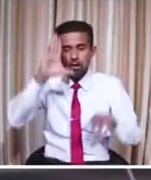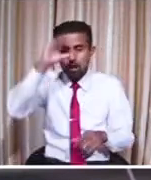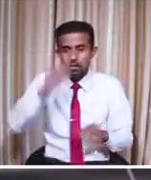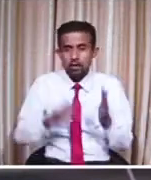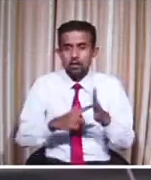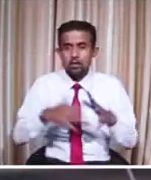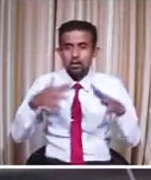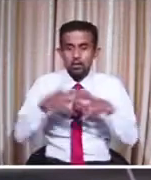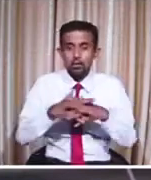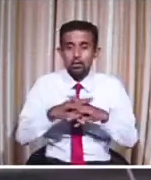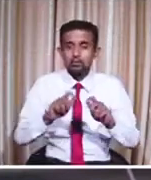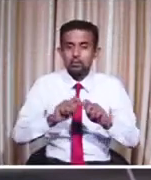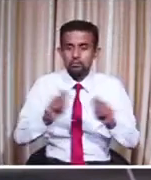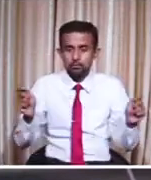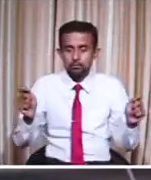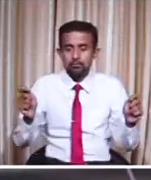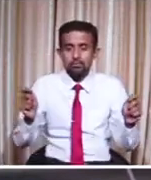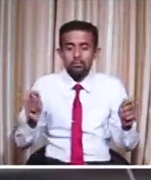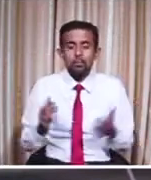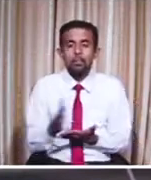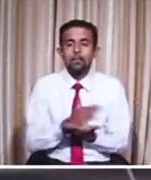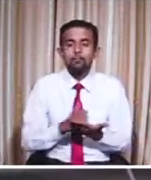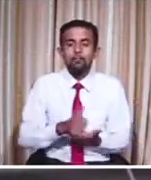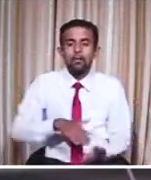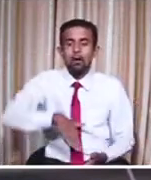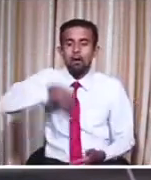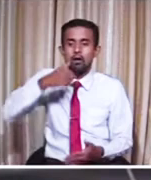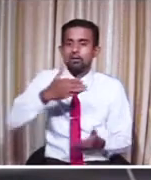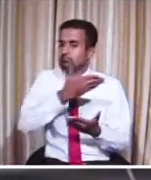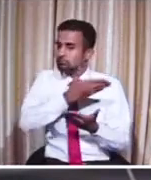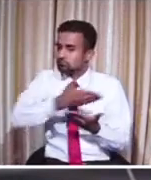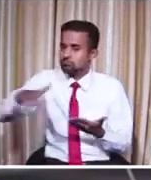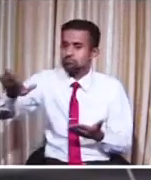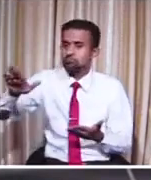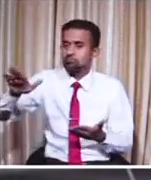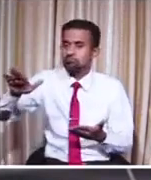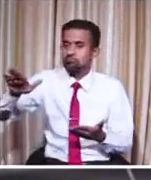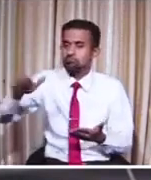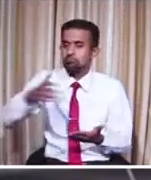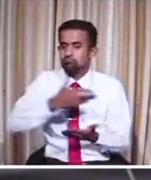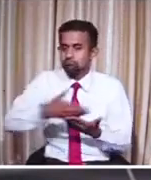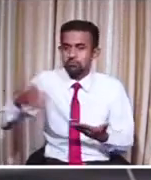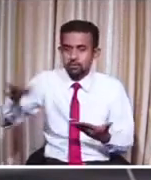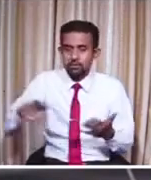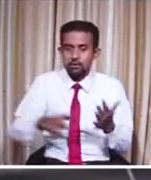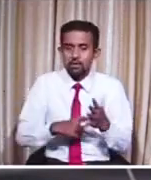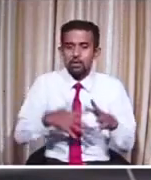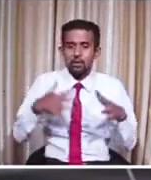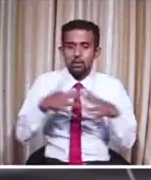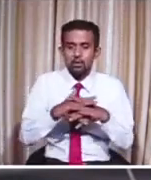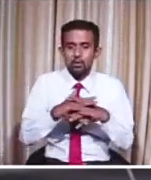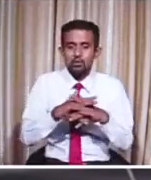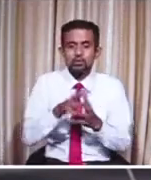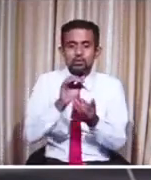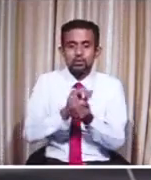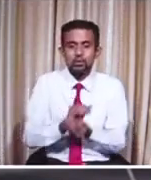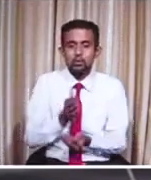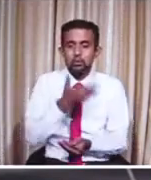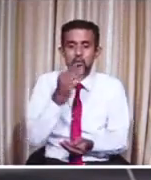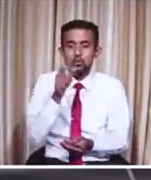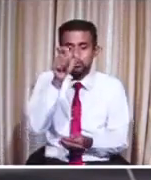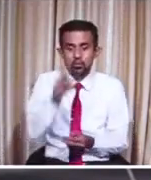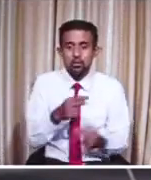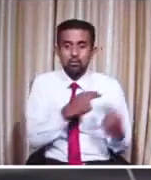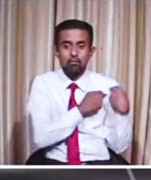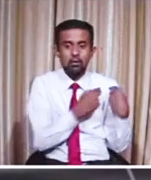niti aadhipathya bindawattabu siyalu pradhaneenwa iwat karanna iwat karala niti aadhipathya pawathwagena yanna puluwan minissu athata e